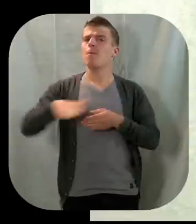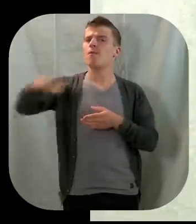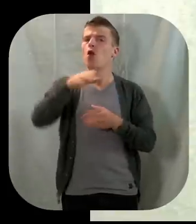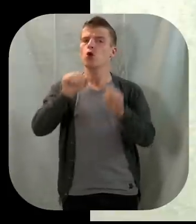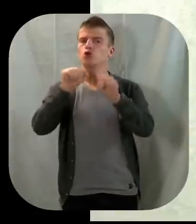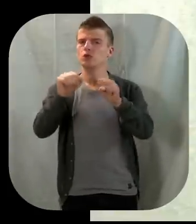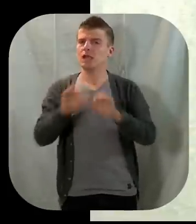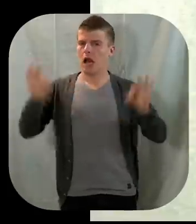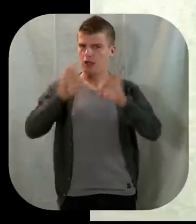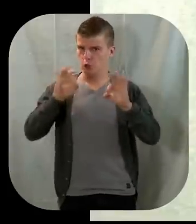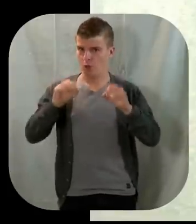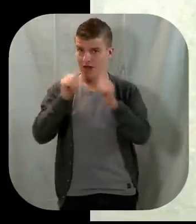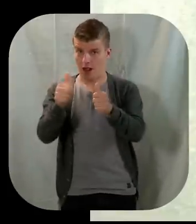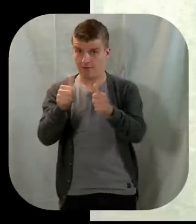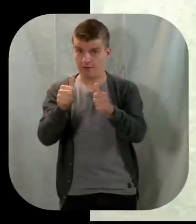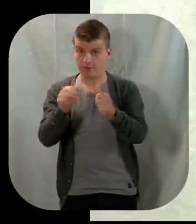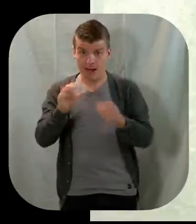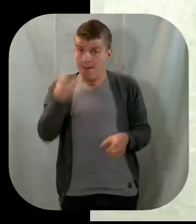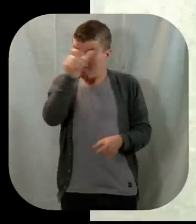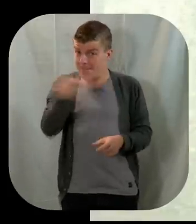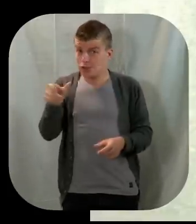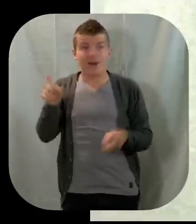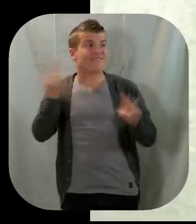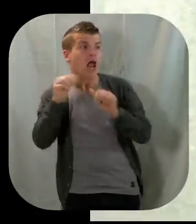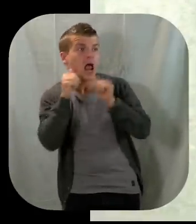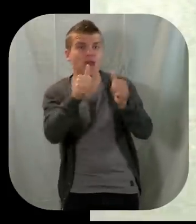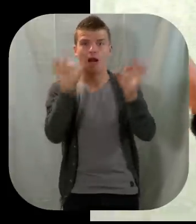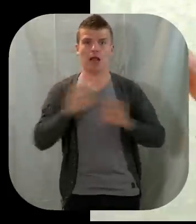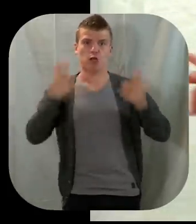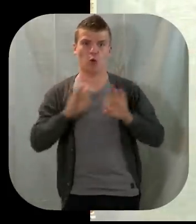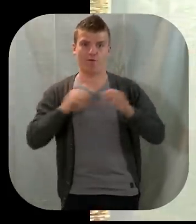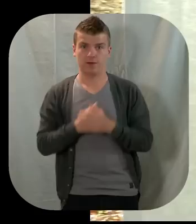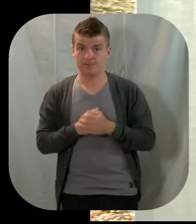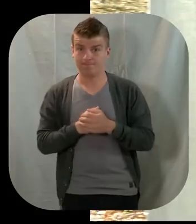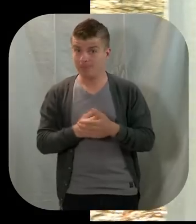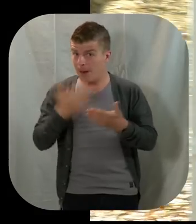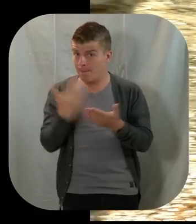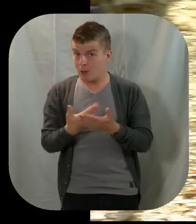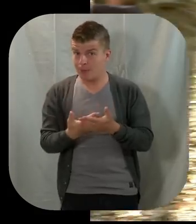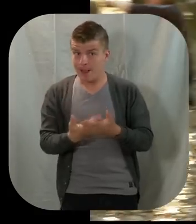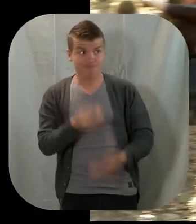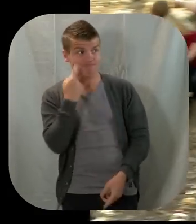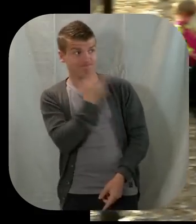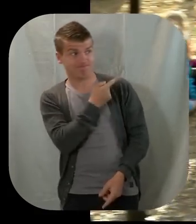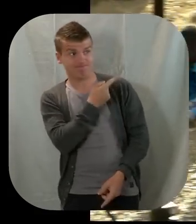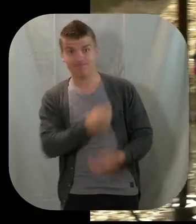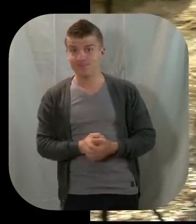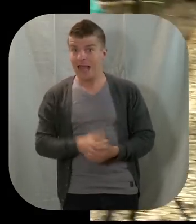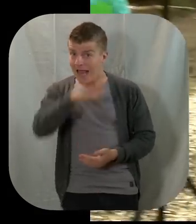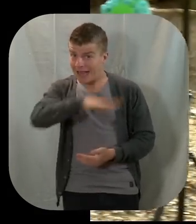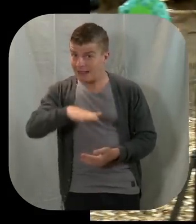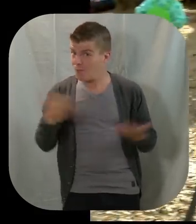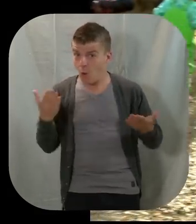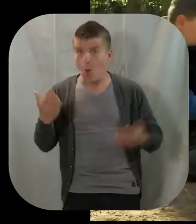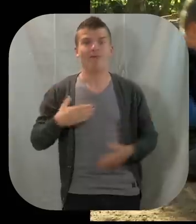Katastrophenhilfe. Und um all die Menschen, die bei Katastrophen helfen. Zum Beispiel hier, die Kinder im Waldkindergarten.